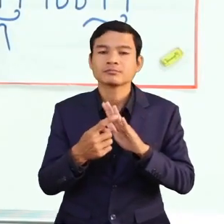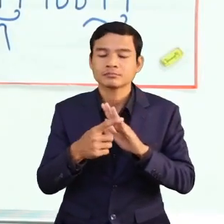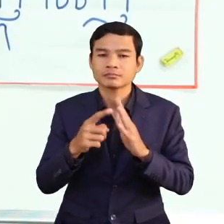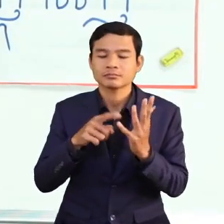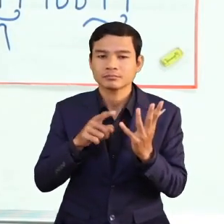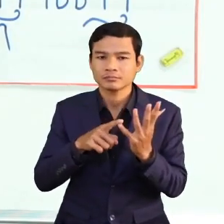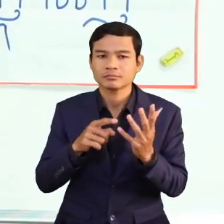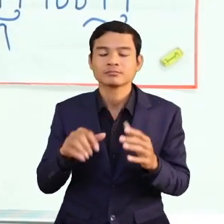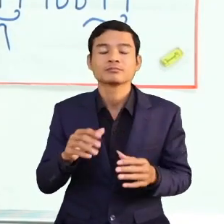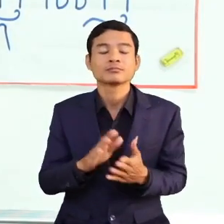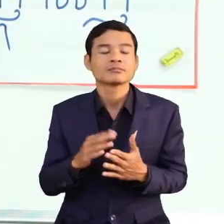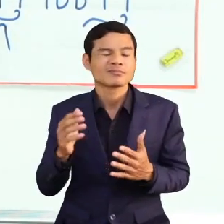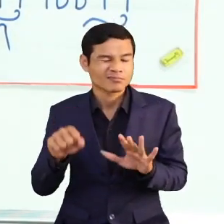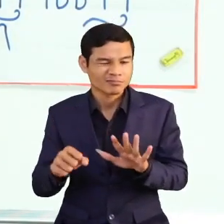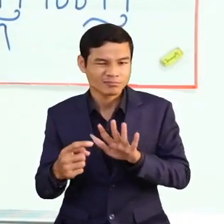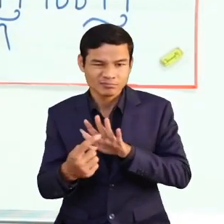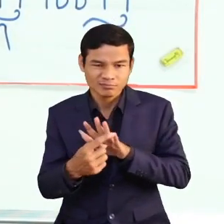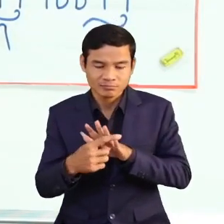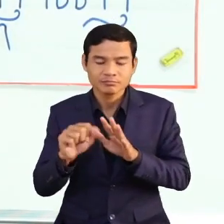នេះកូនមើលមើលឯគេចាញុំហើយញើ